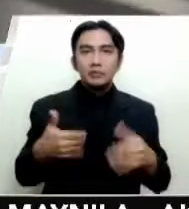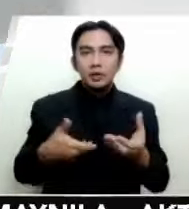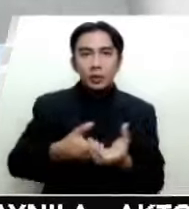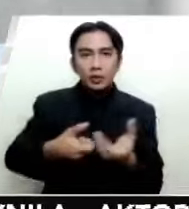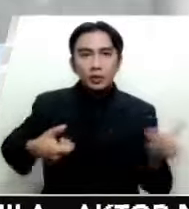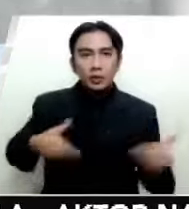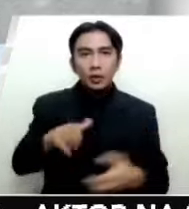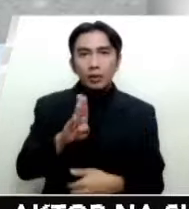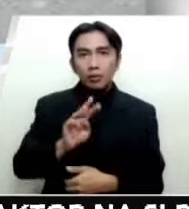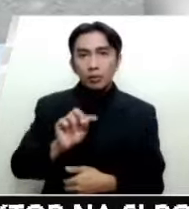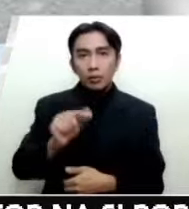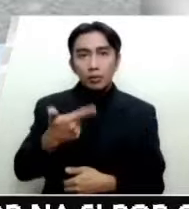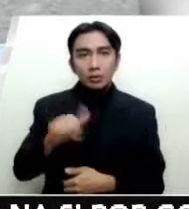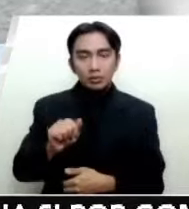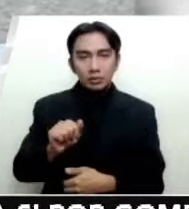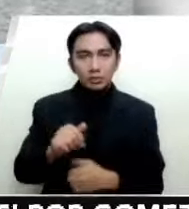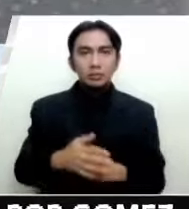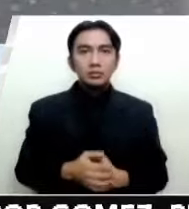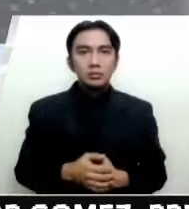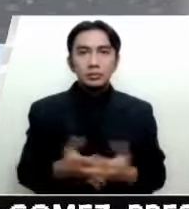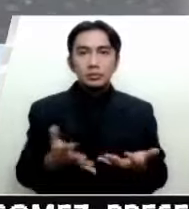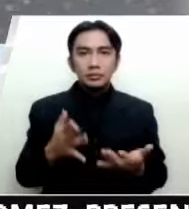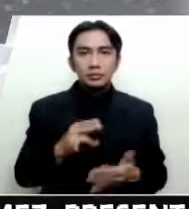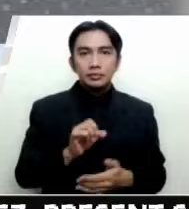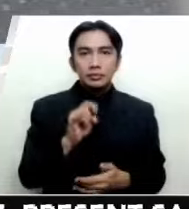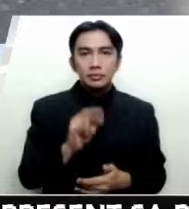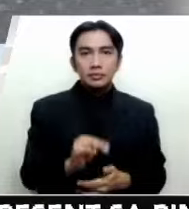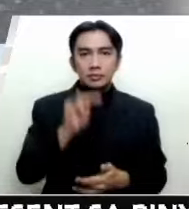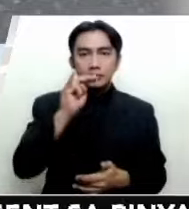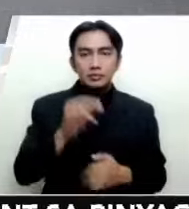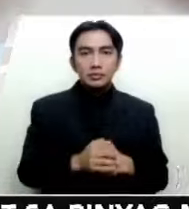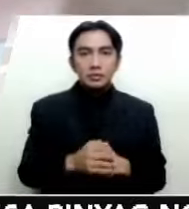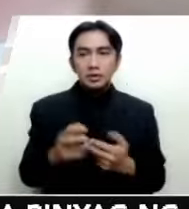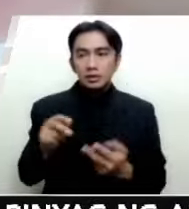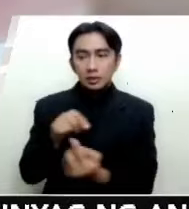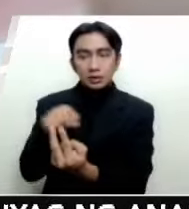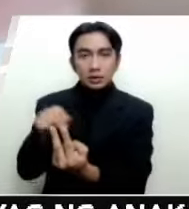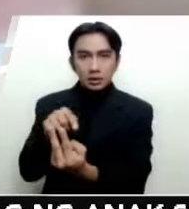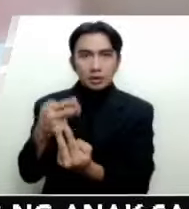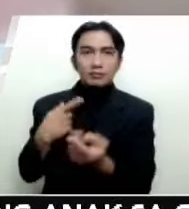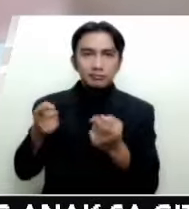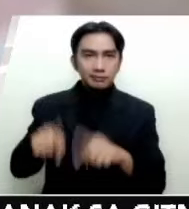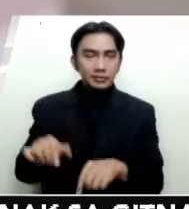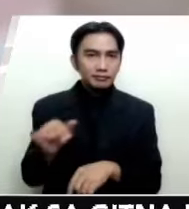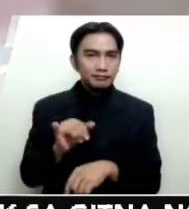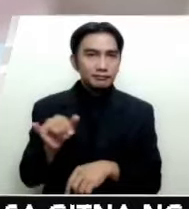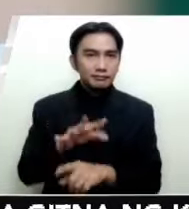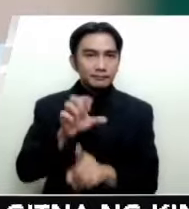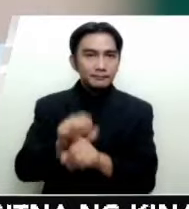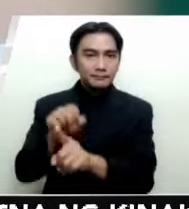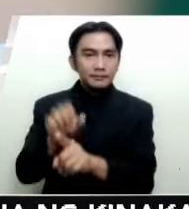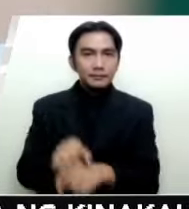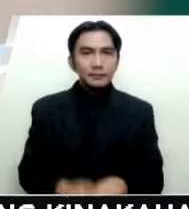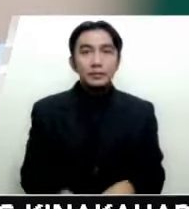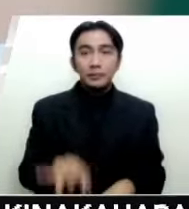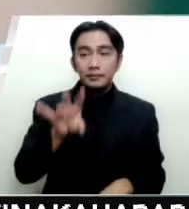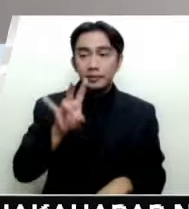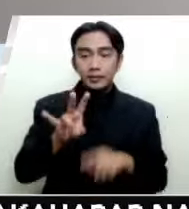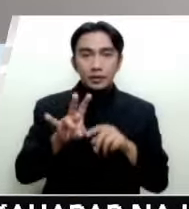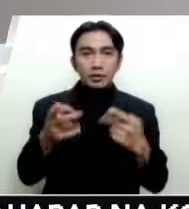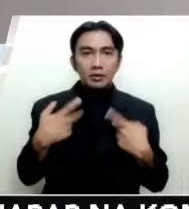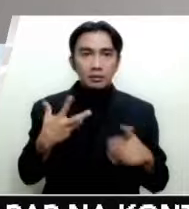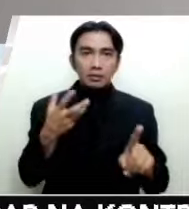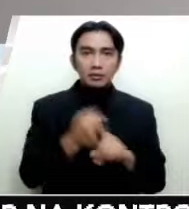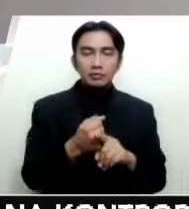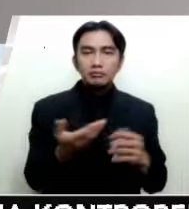Norte. 3 ang nakumpiska rin sa mga bata sa Batac City. Aabot na sa 7 ang nabiktima ng paputok sa Bicol.